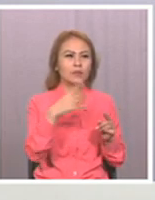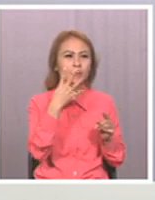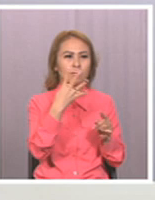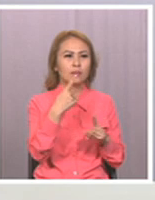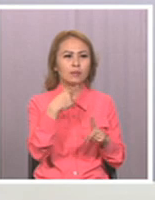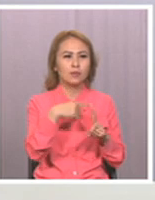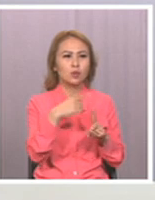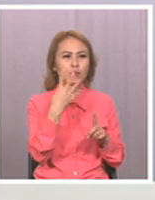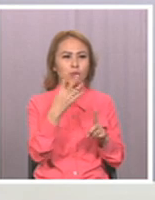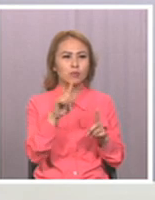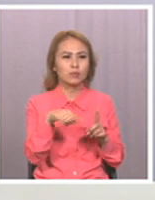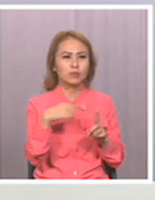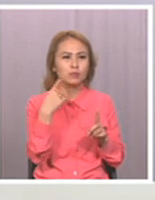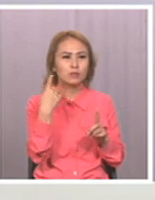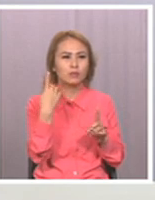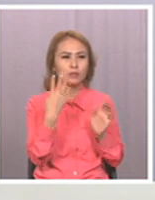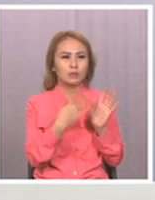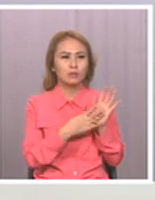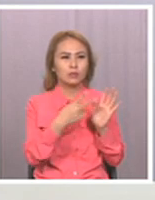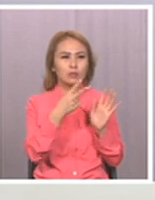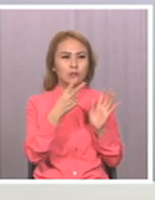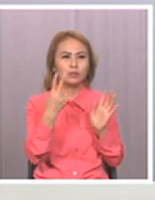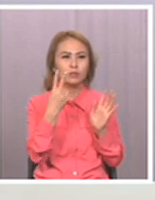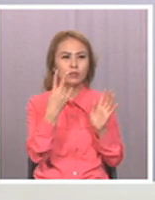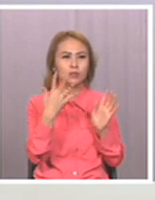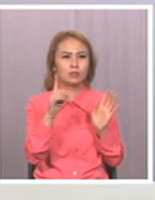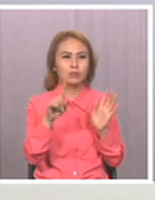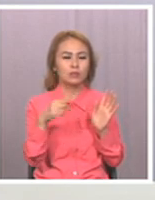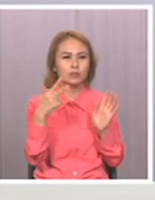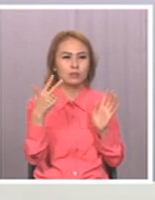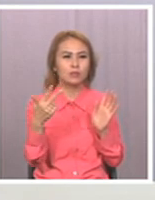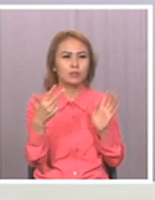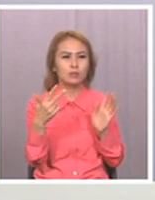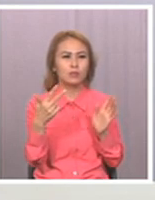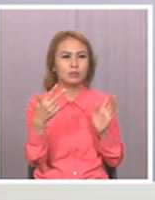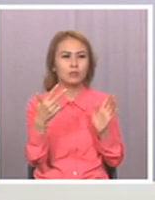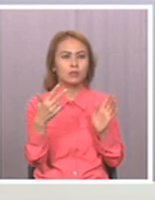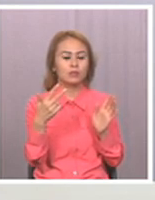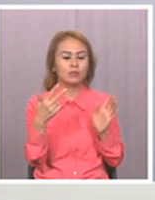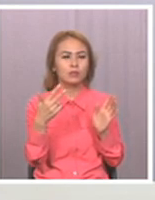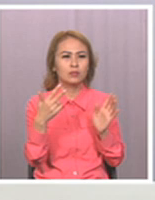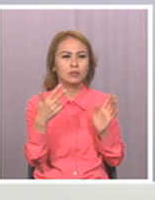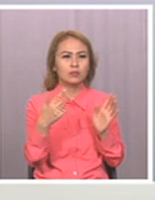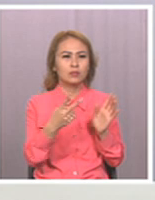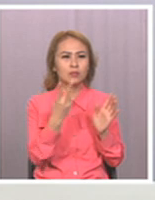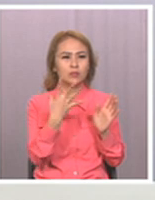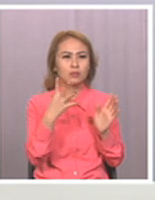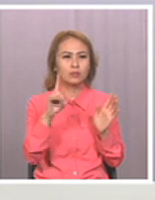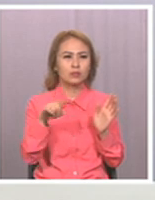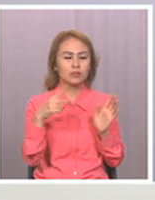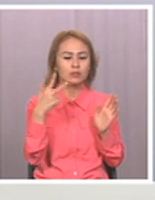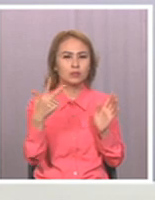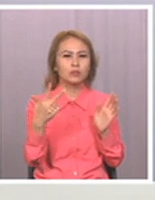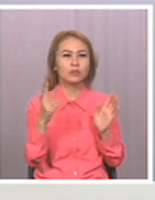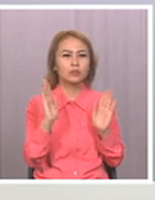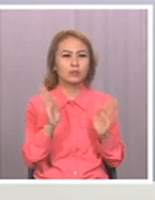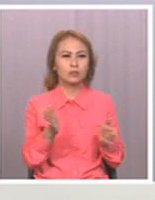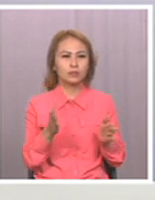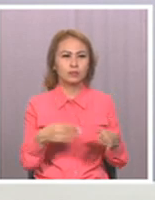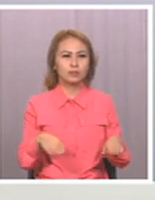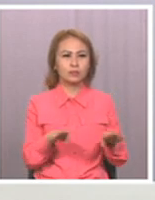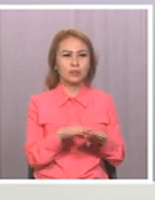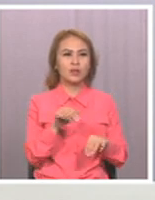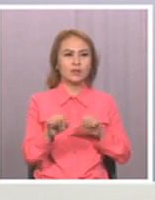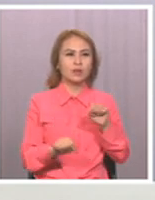табамыз. Сонда 20.4 қосу 4.9, 25.3 болады екен. Яғни